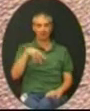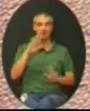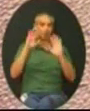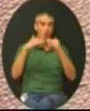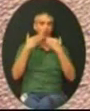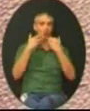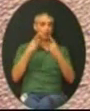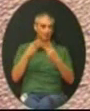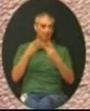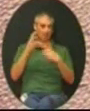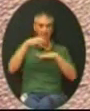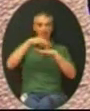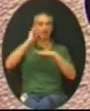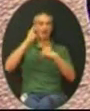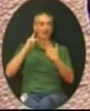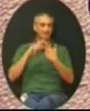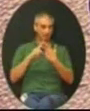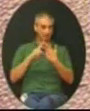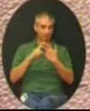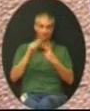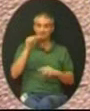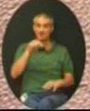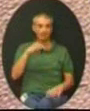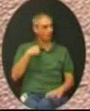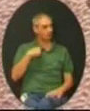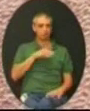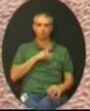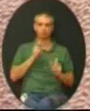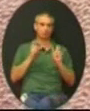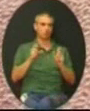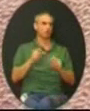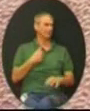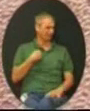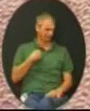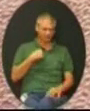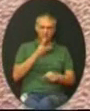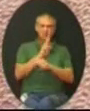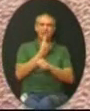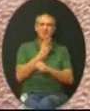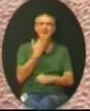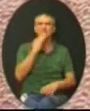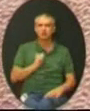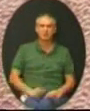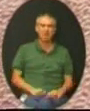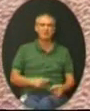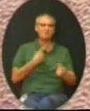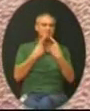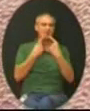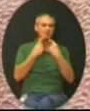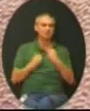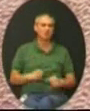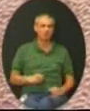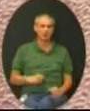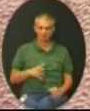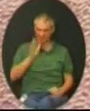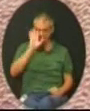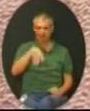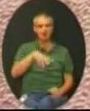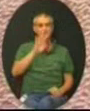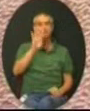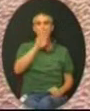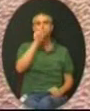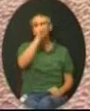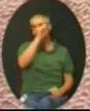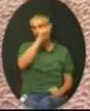הכותל המערבי, על הר הבית, ופה אנחנו מונעים את זה. אני שמרתי על ירושלים במסע ומתן. נא לסיים, גם גברתי. גם